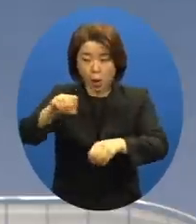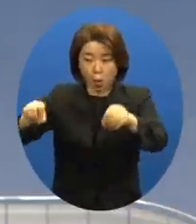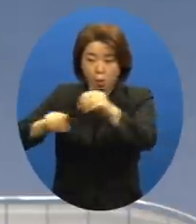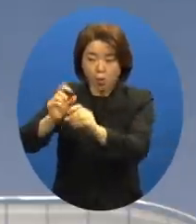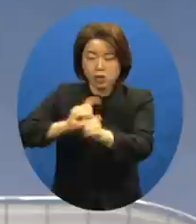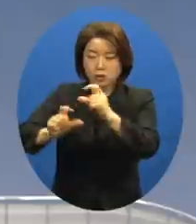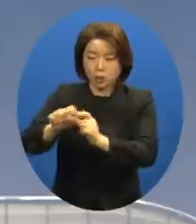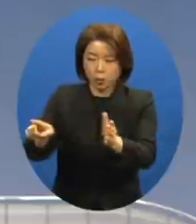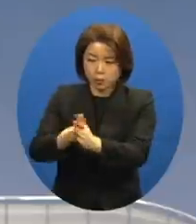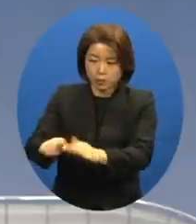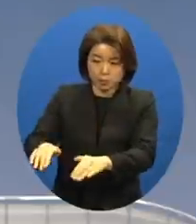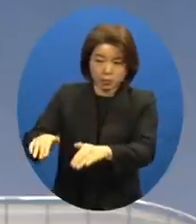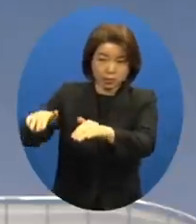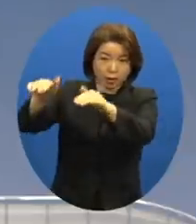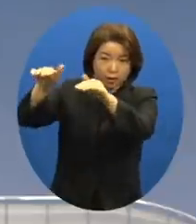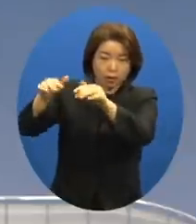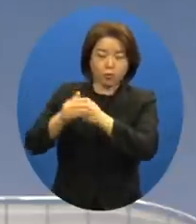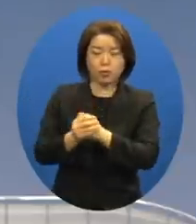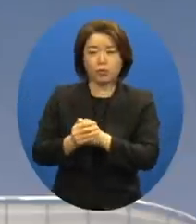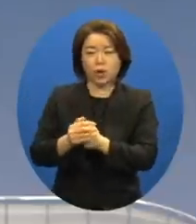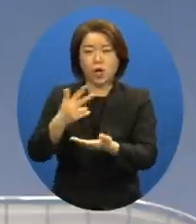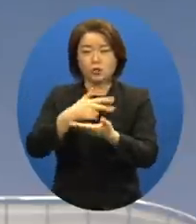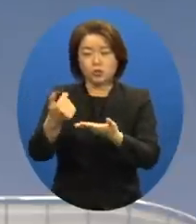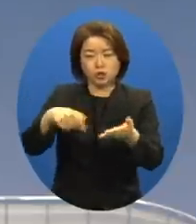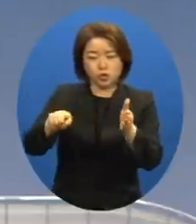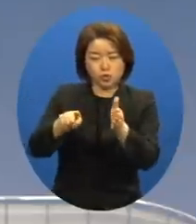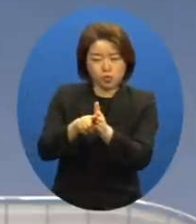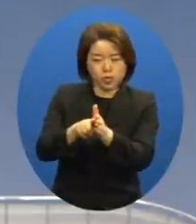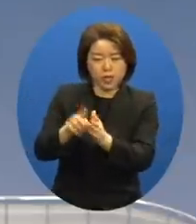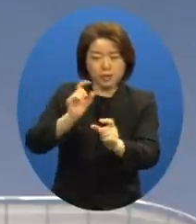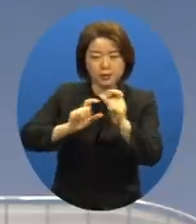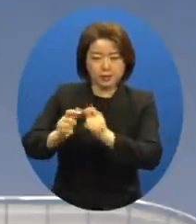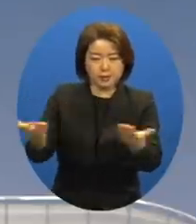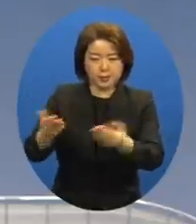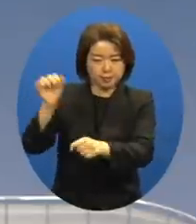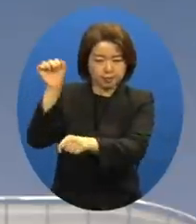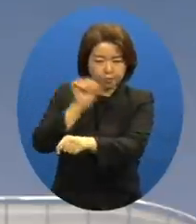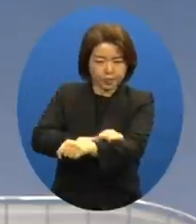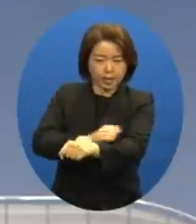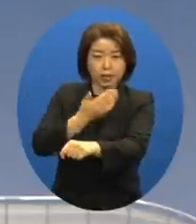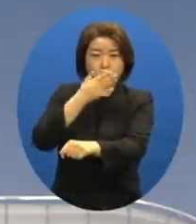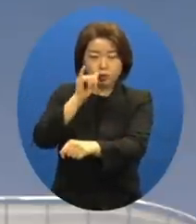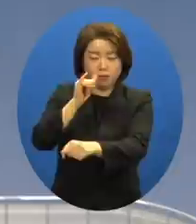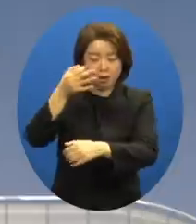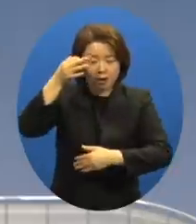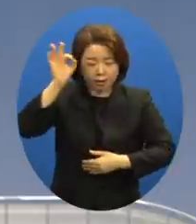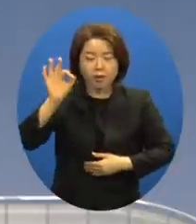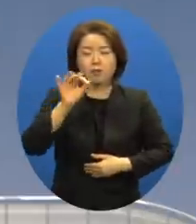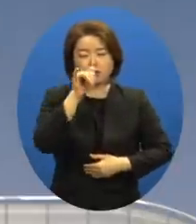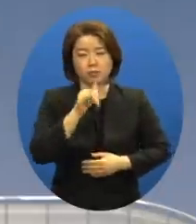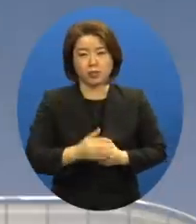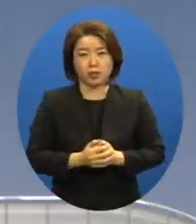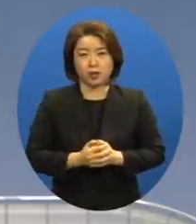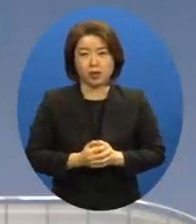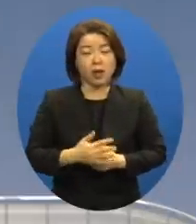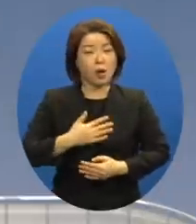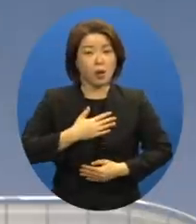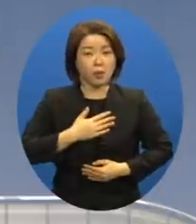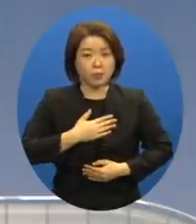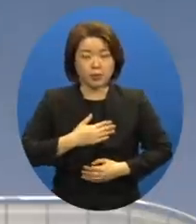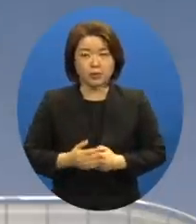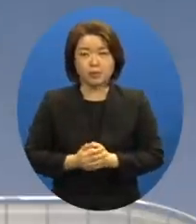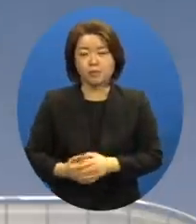믿음이 자라고 주님을 위하여 더 일을 잘할 수도 있구나 하는 것을 깨달았습니다 저는